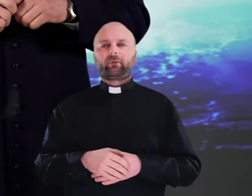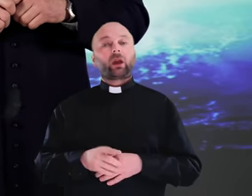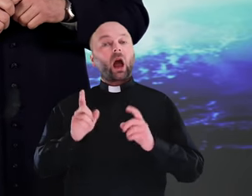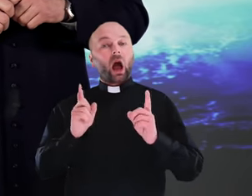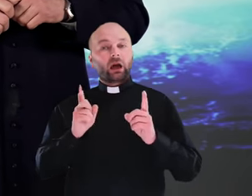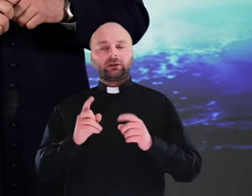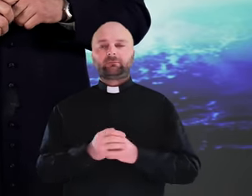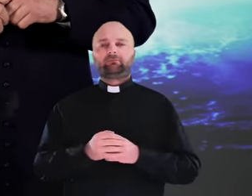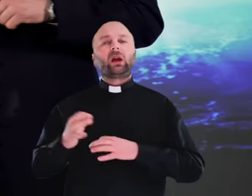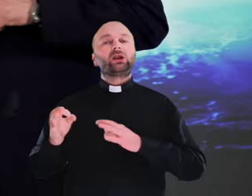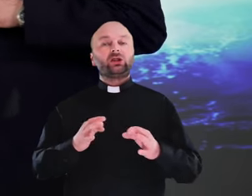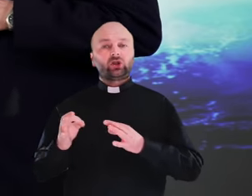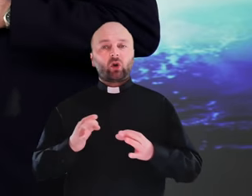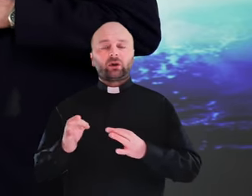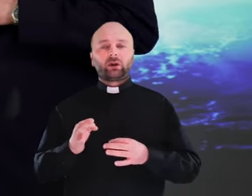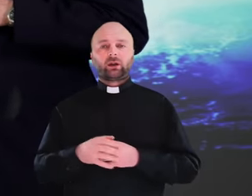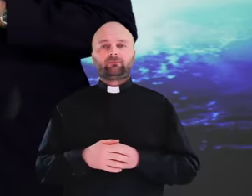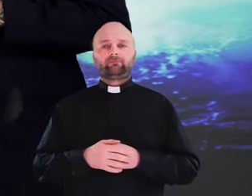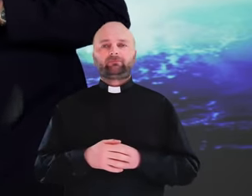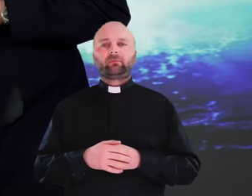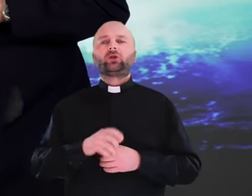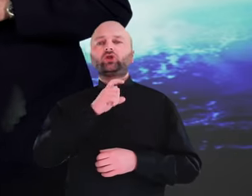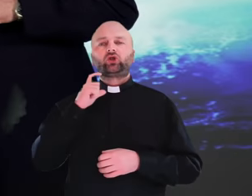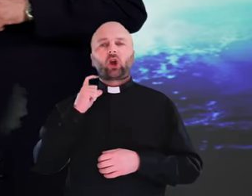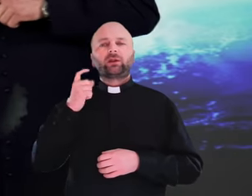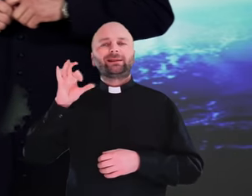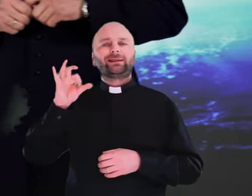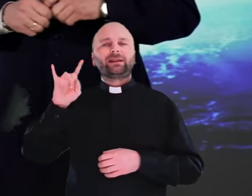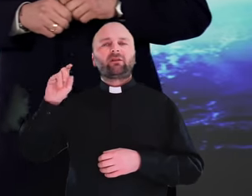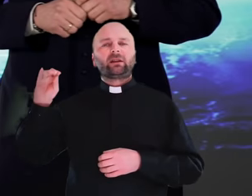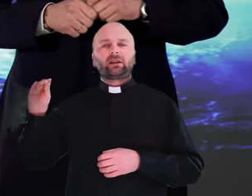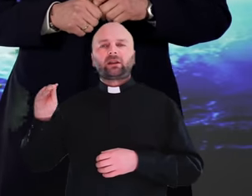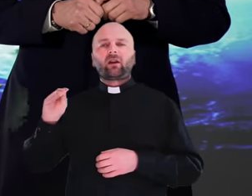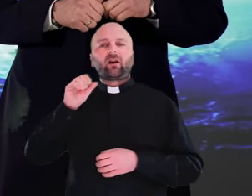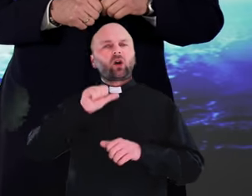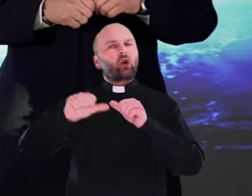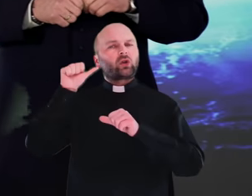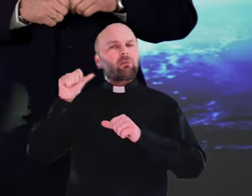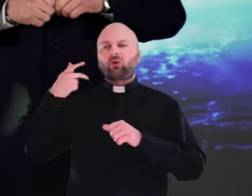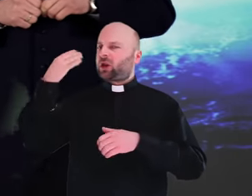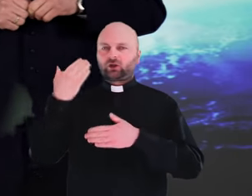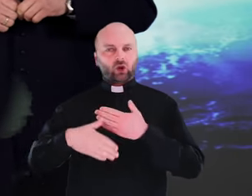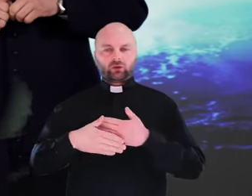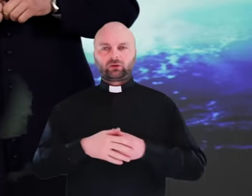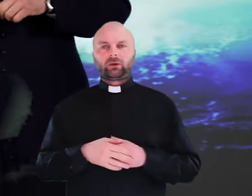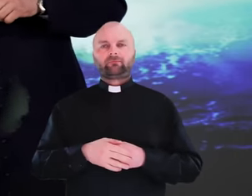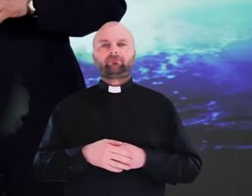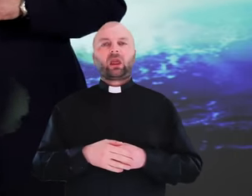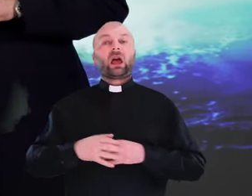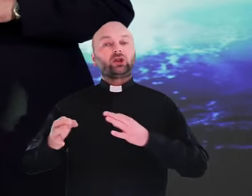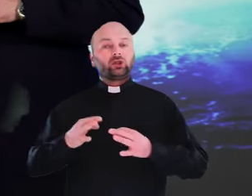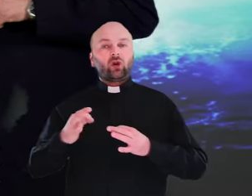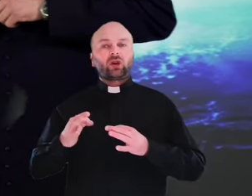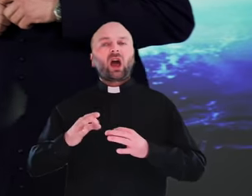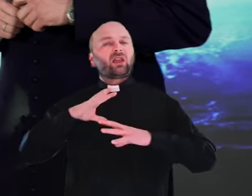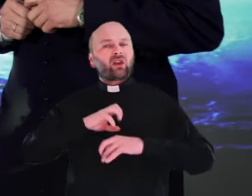ta historia, ksiądz Sylwester, wcale się w tamtym roku nie skończyła. Bo ona się nigdy nie kończy. Trwa